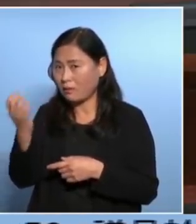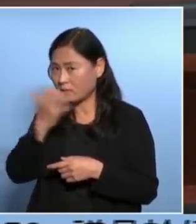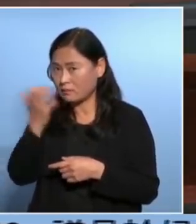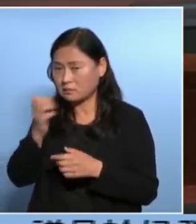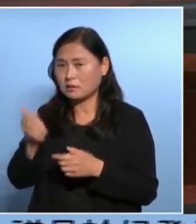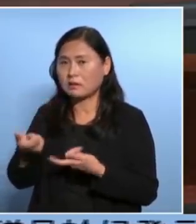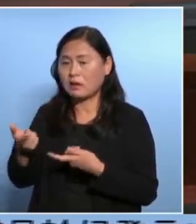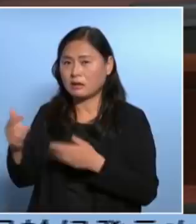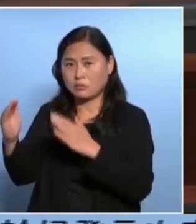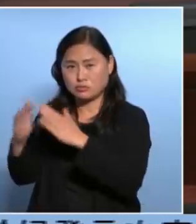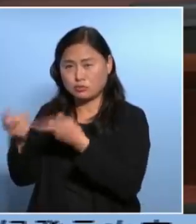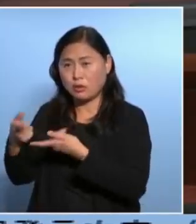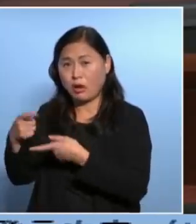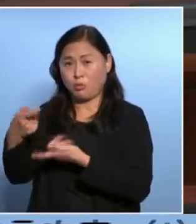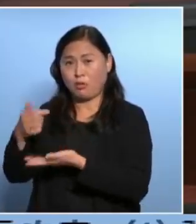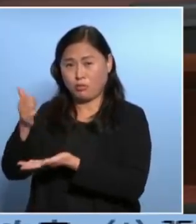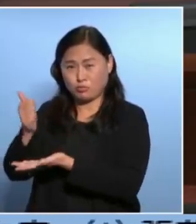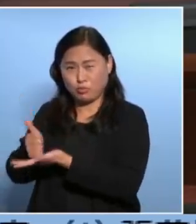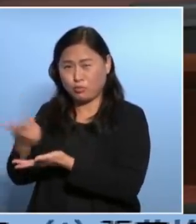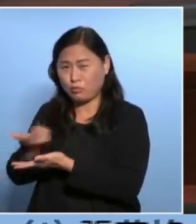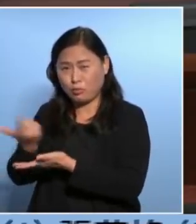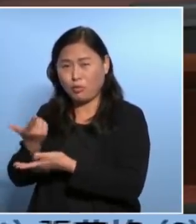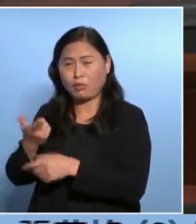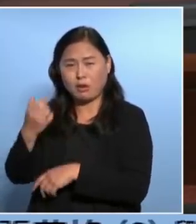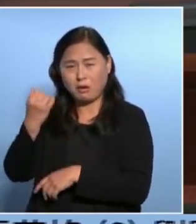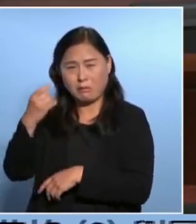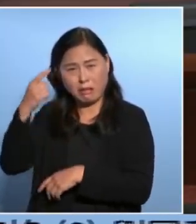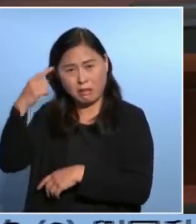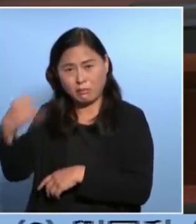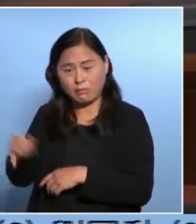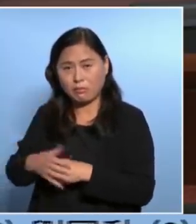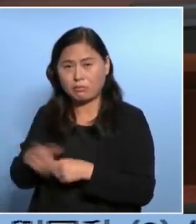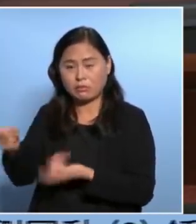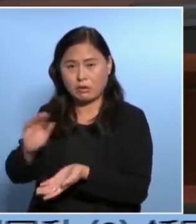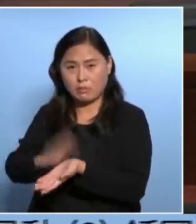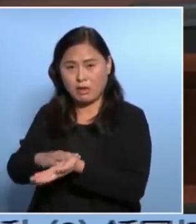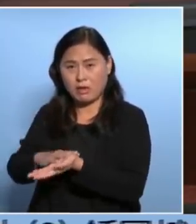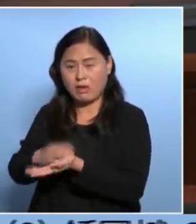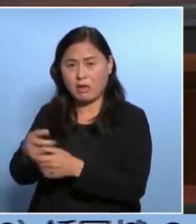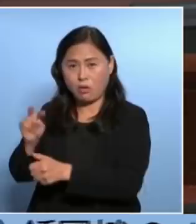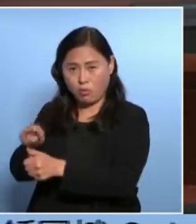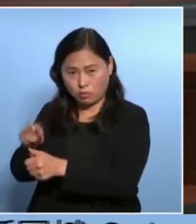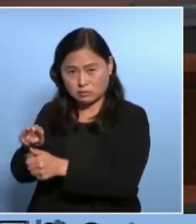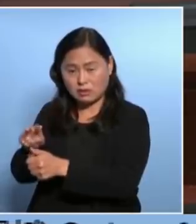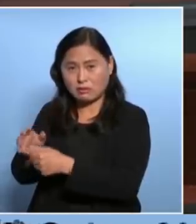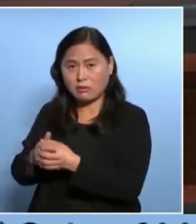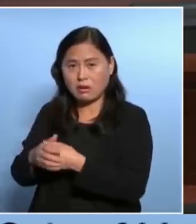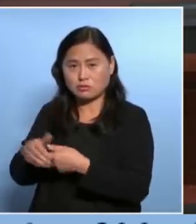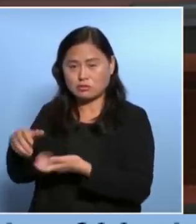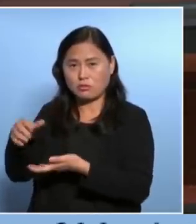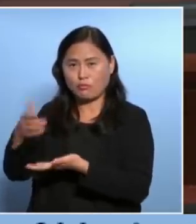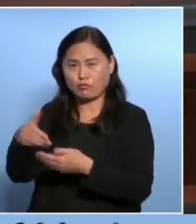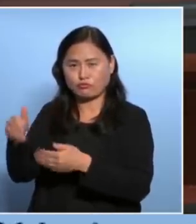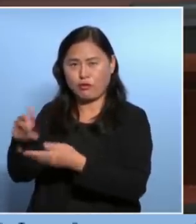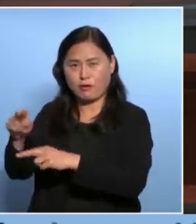都冇諗過咧會係留咁耐，因為當地咧係有嗰個嘅。即係疫症嘅控制咧，所以係每個區域都係封閉管